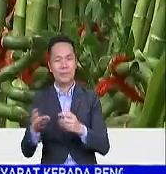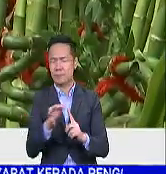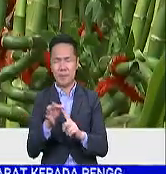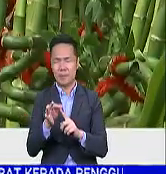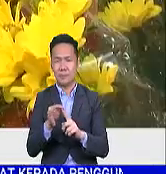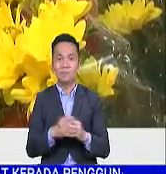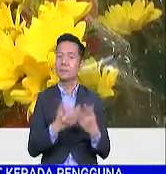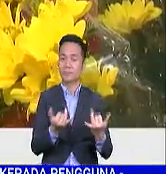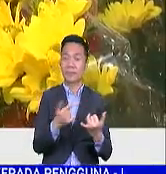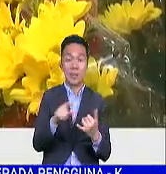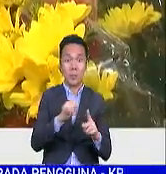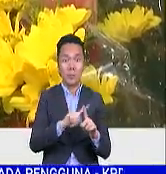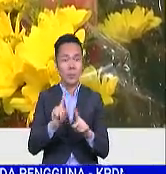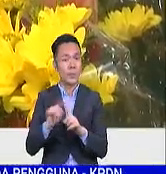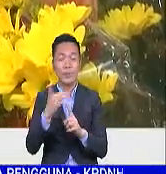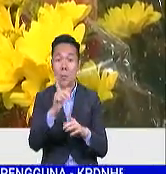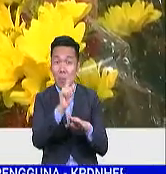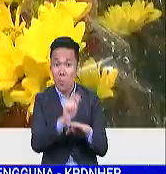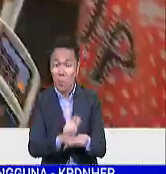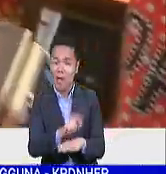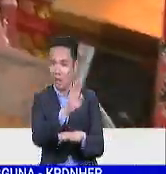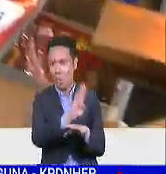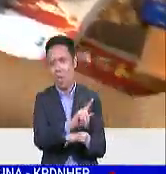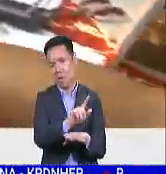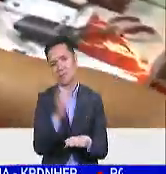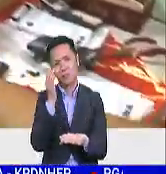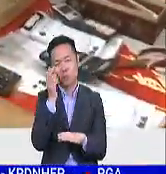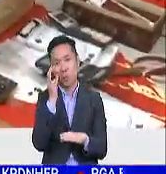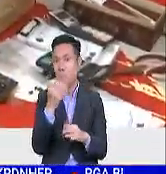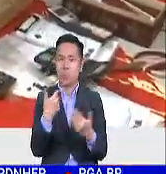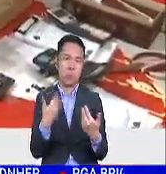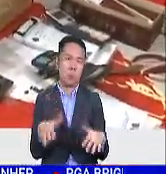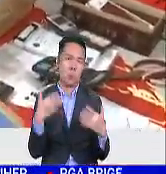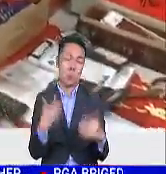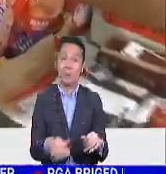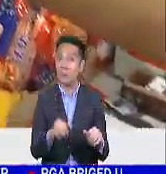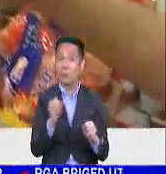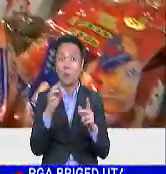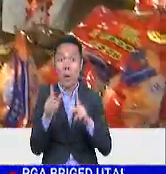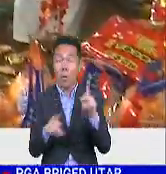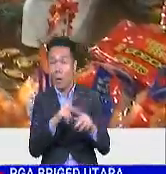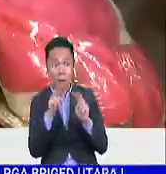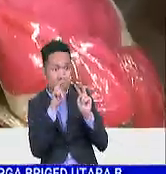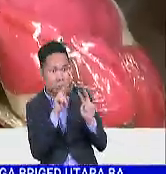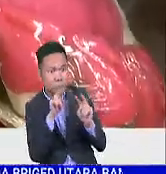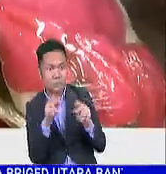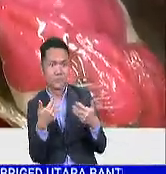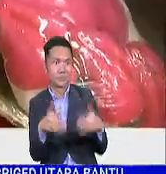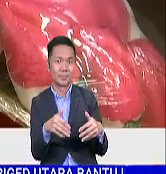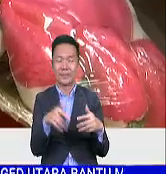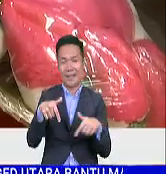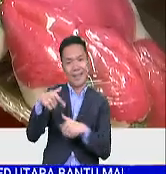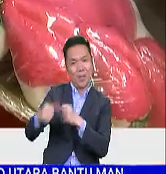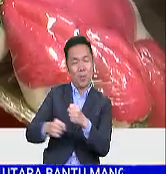perayaan ini memperlihat kayanya amalan budaya kaum Cina yang turut dikagumi masyarakat lain. Semoga tahun